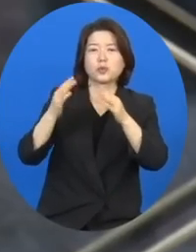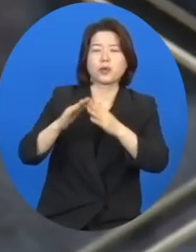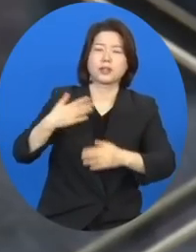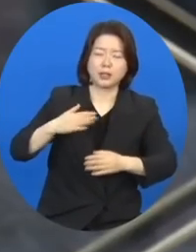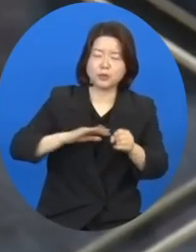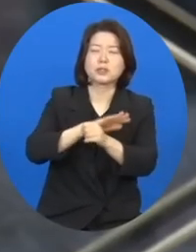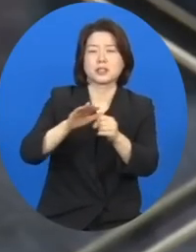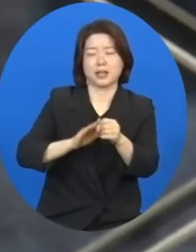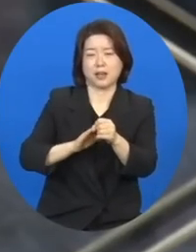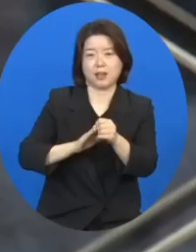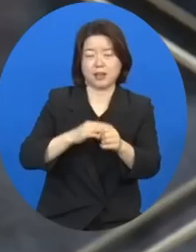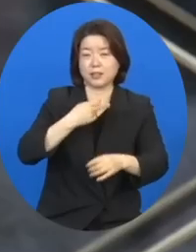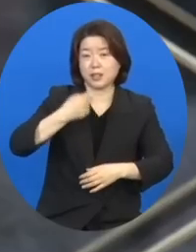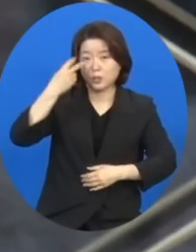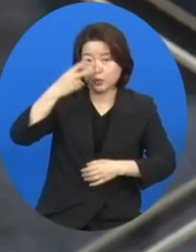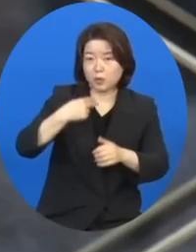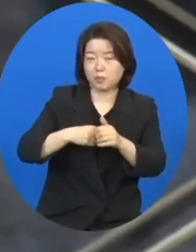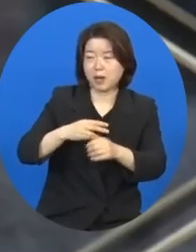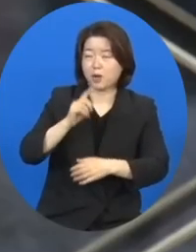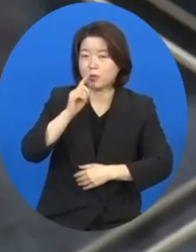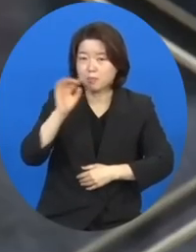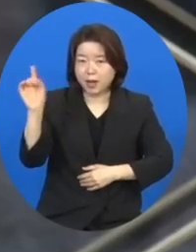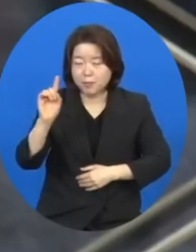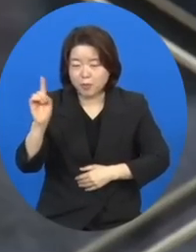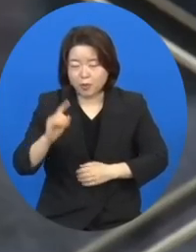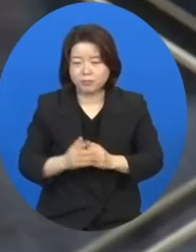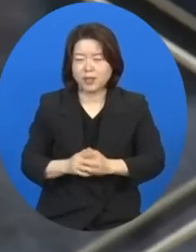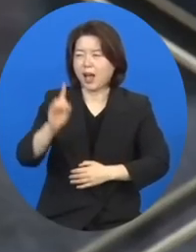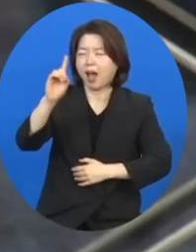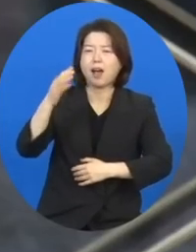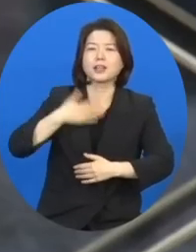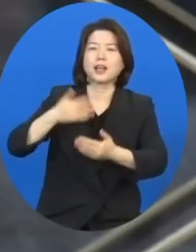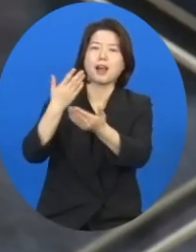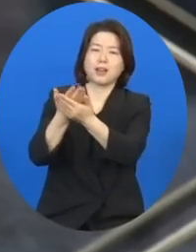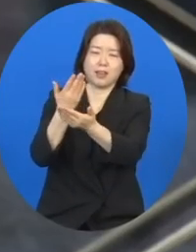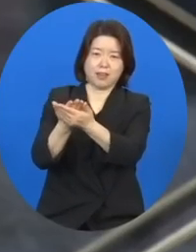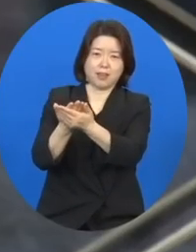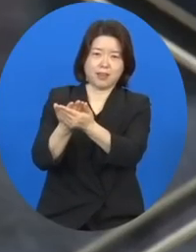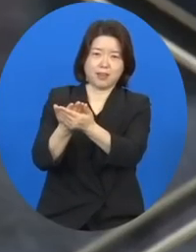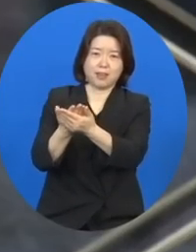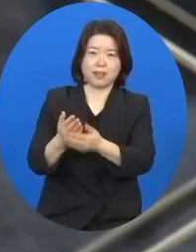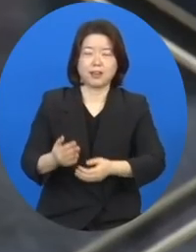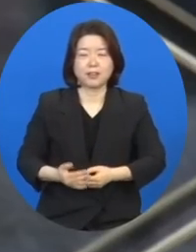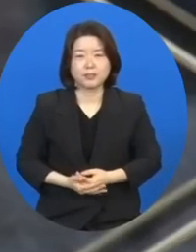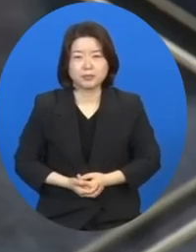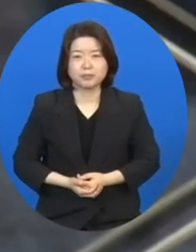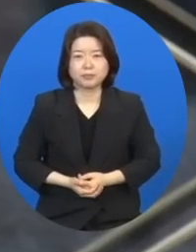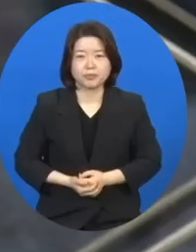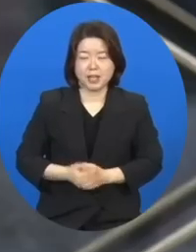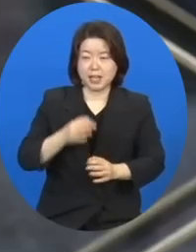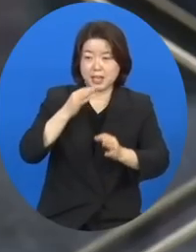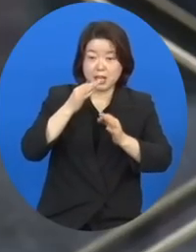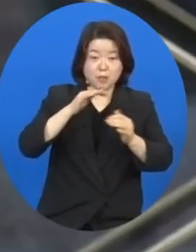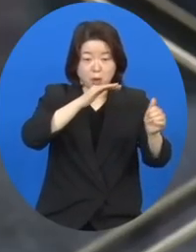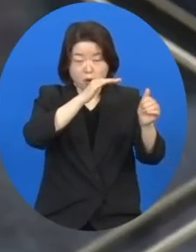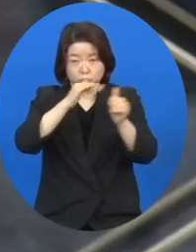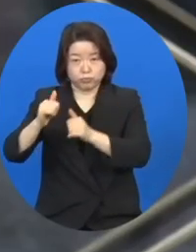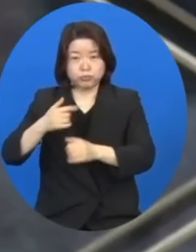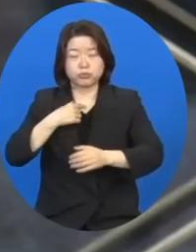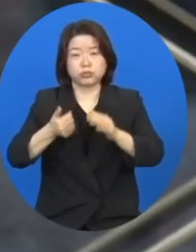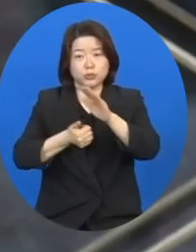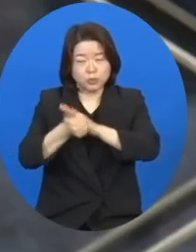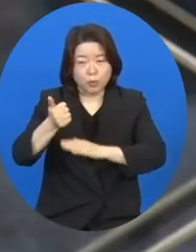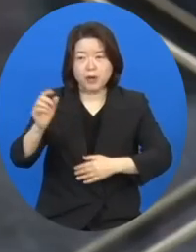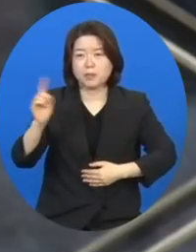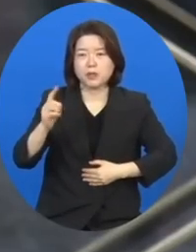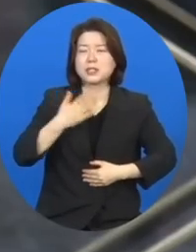때 한 가지를 기도한 거예요. 하나님을 알게 해주십시오. 알게 해주십시오. 부르심의 소망이 무엇인지 알게